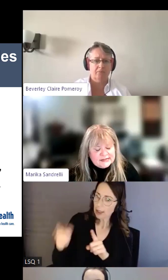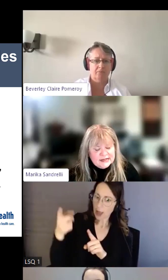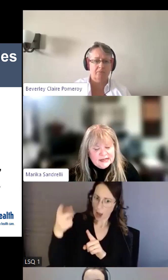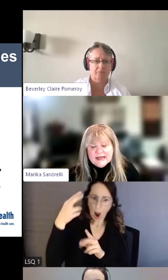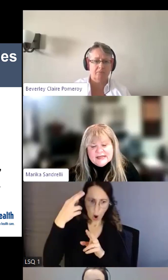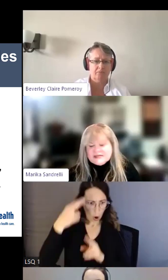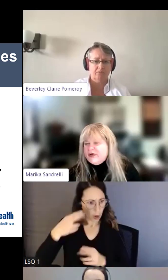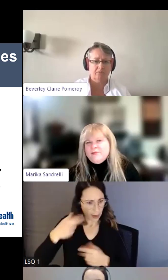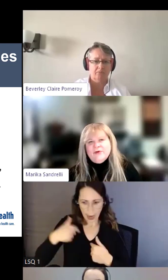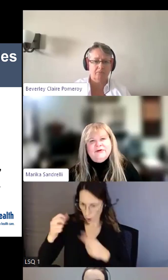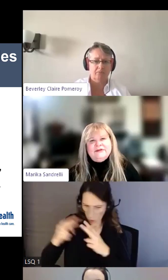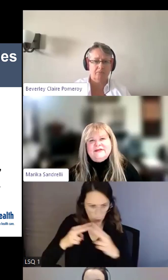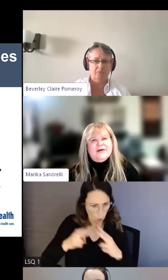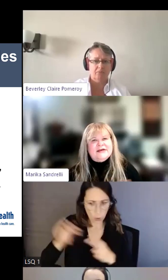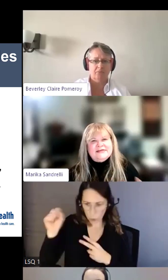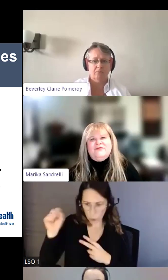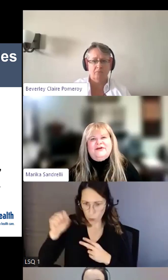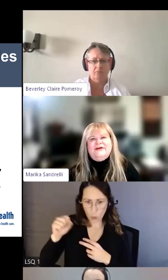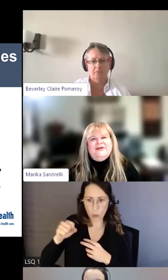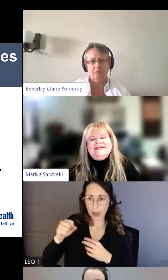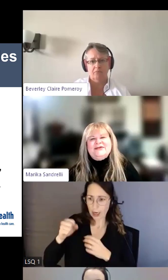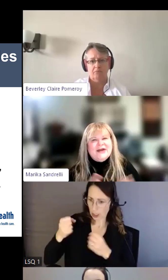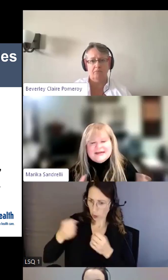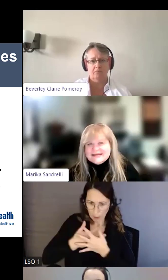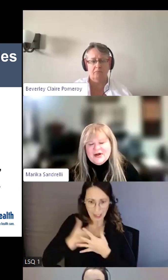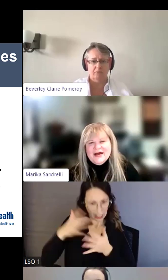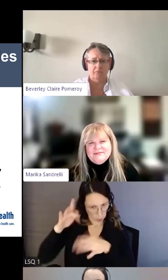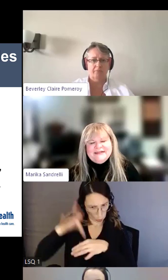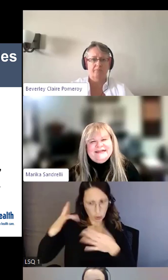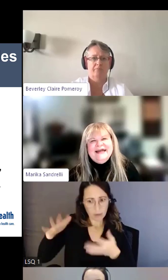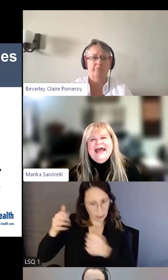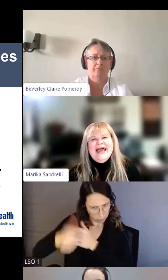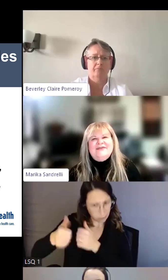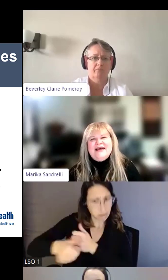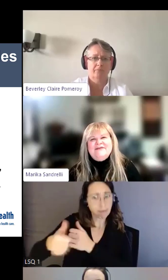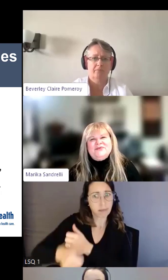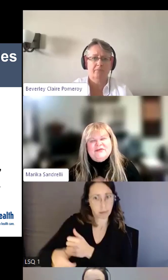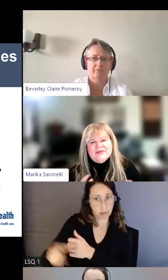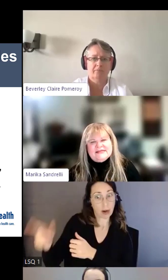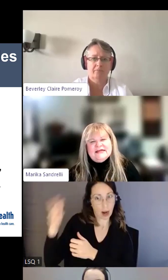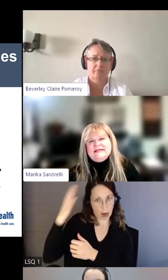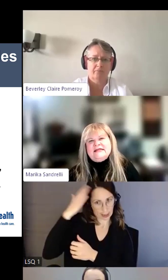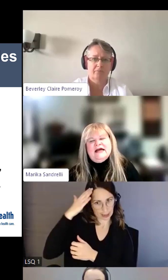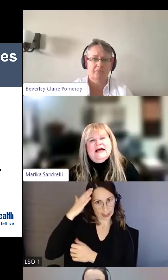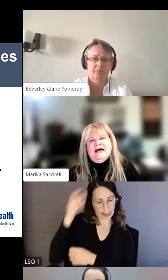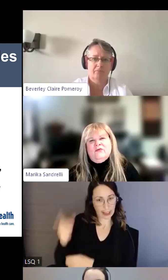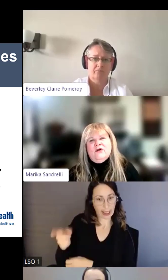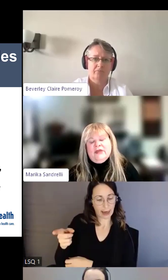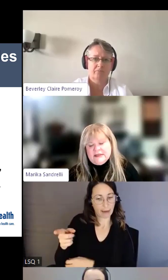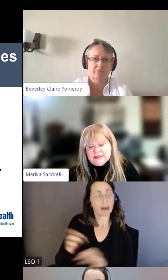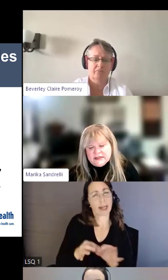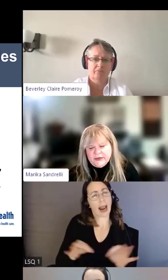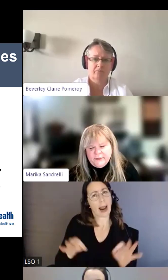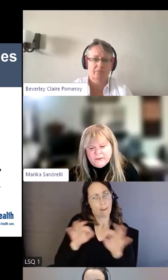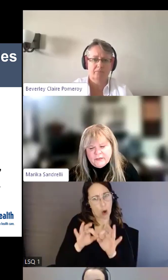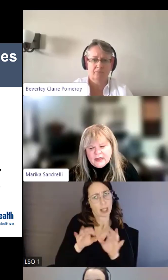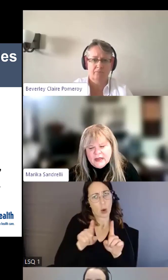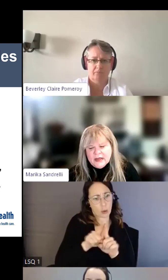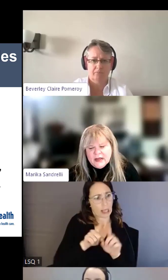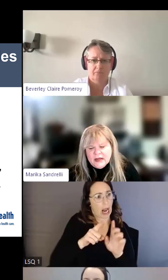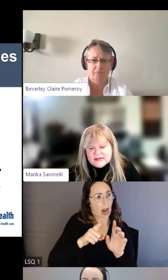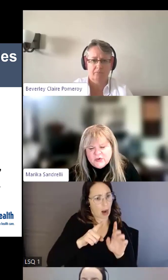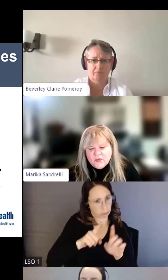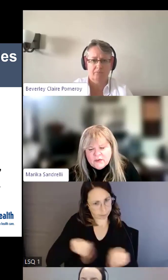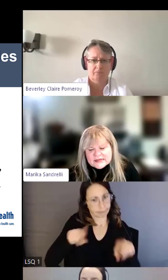donc, en fait, c'est important de pouvoir mettre fin à cela. Et donc, ce qui s'est